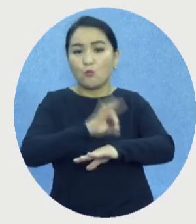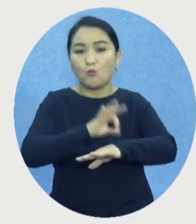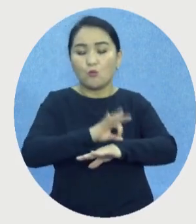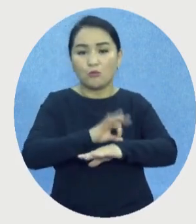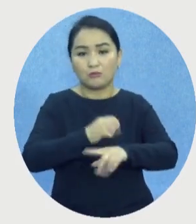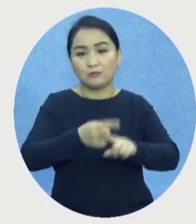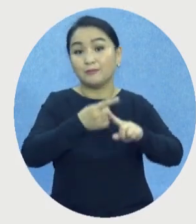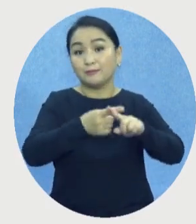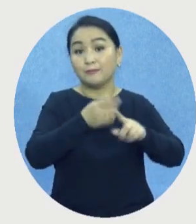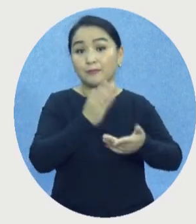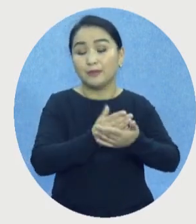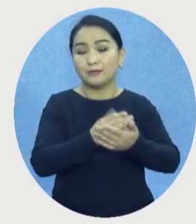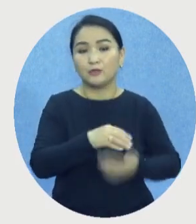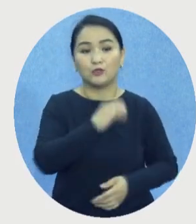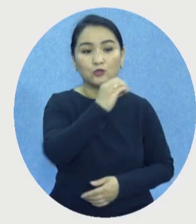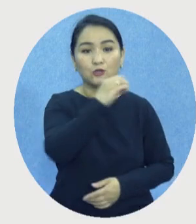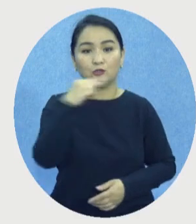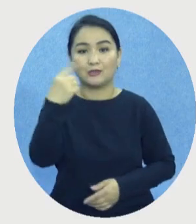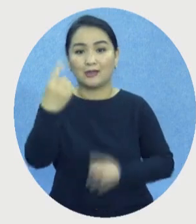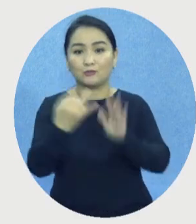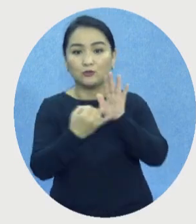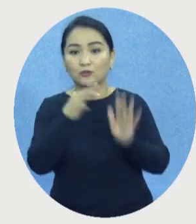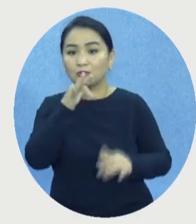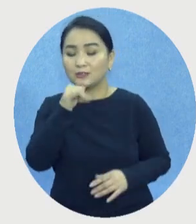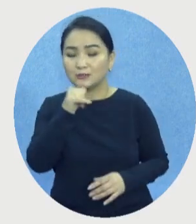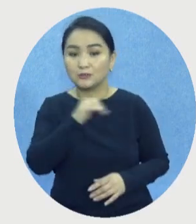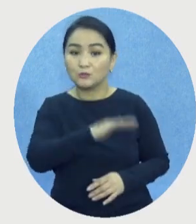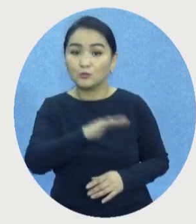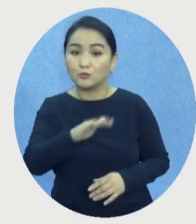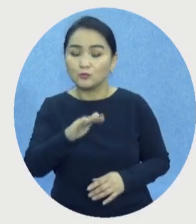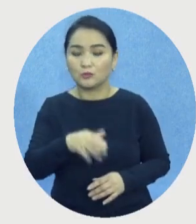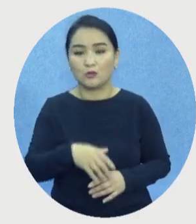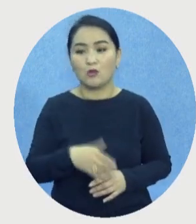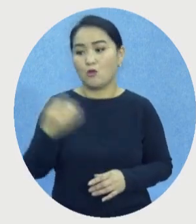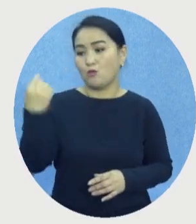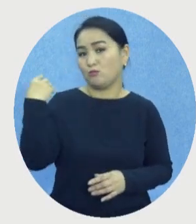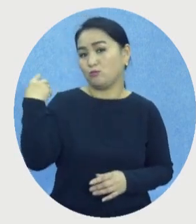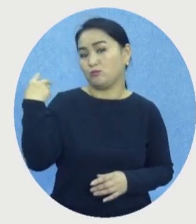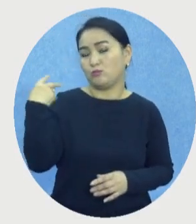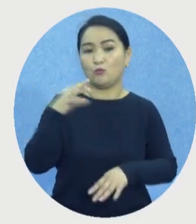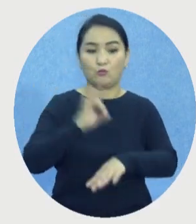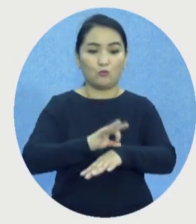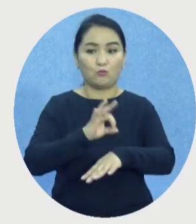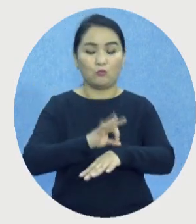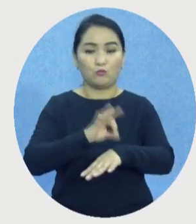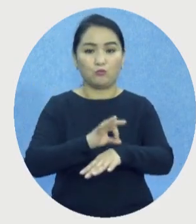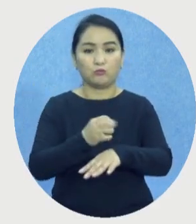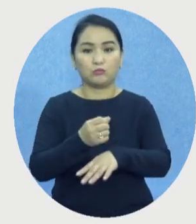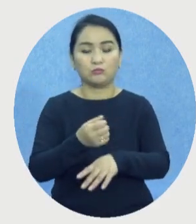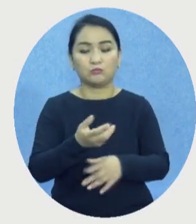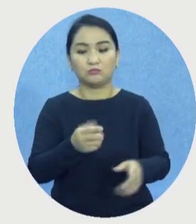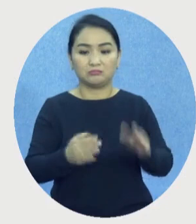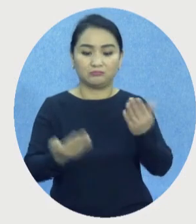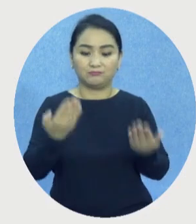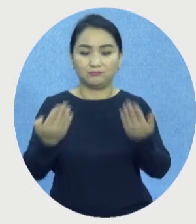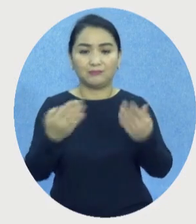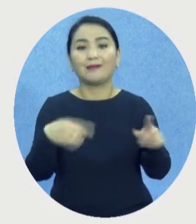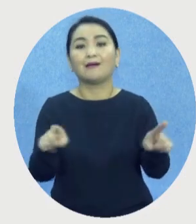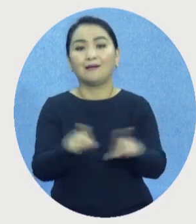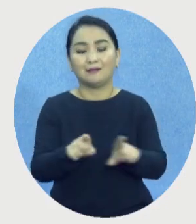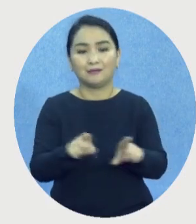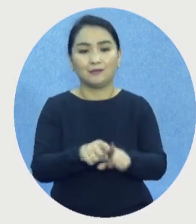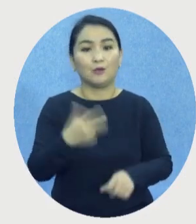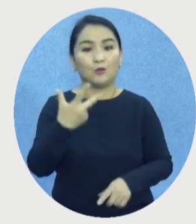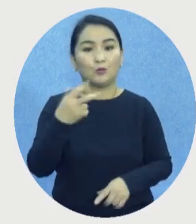За 0-17 насны хүүхдүүдийн зүгээс бол мөнд өнгөрсөн өдрүүд бүртгэжсэн тохиолдлуудтайгаа дүүсгүй хэмжээний нэг 30 орчим хувьтай бүртгэгдэж